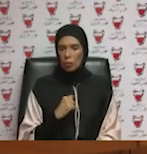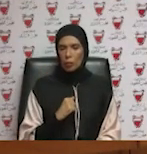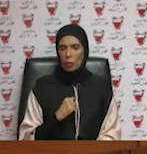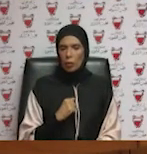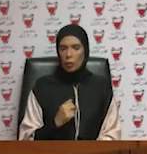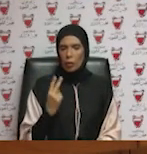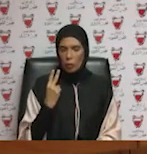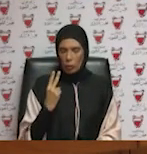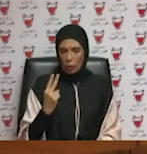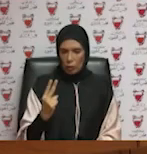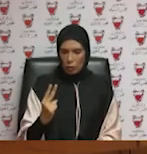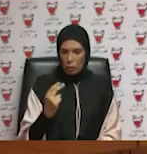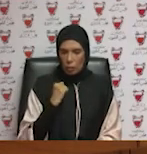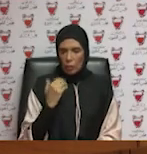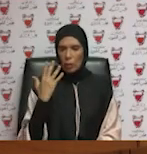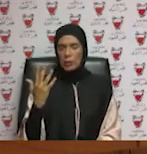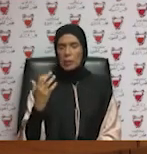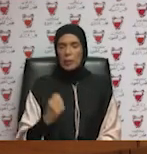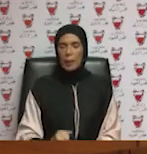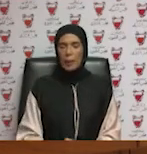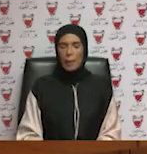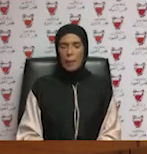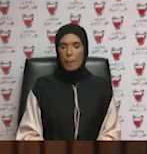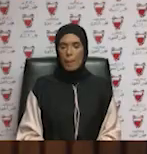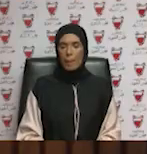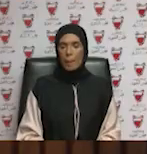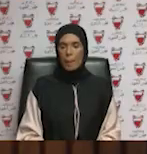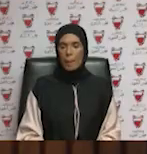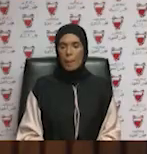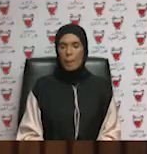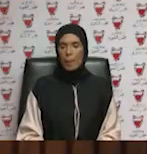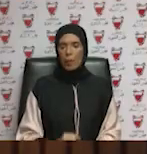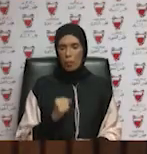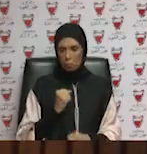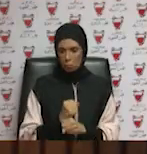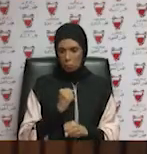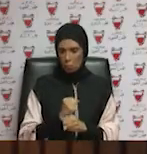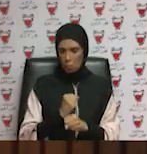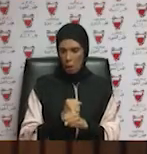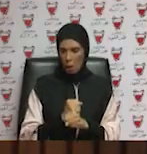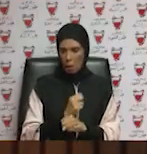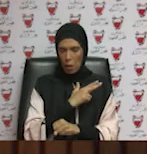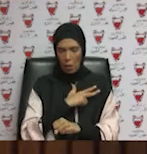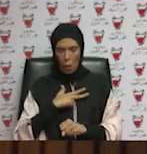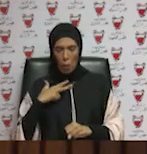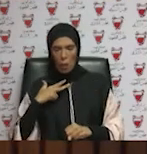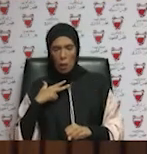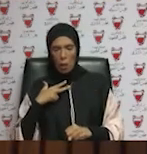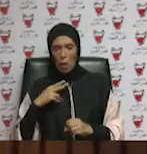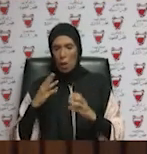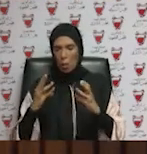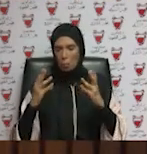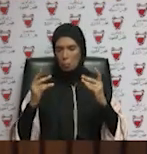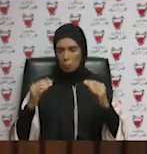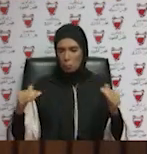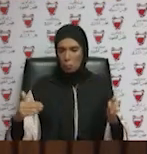العادي الثاني من فصل التشريعي الخامس. وتقدر اللجنة الجهد الحكومي الذي بذل لإعداد الحساب الختامي المذكور